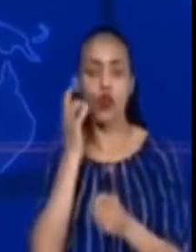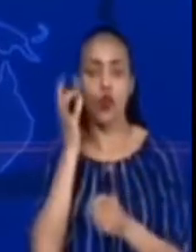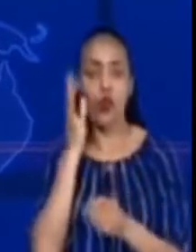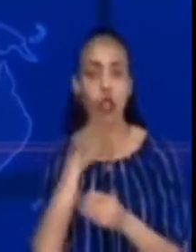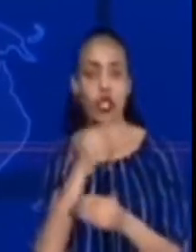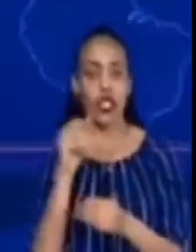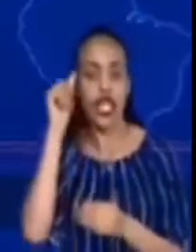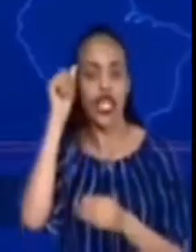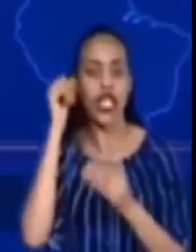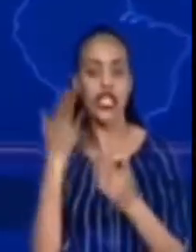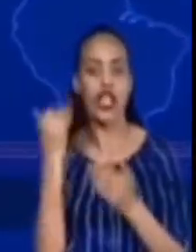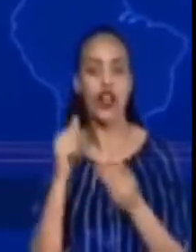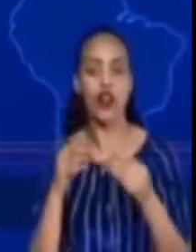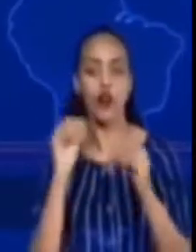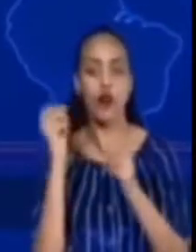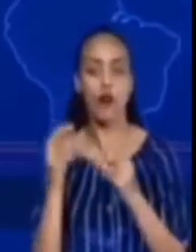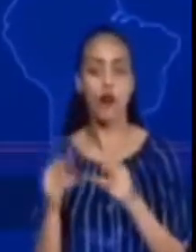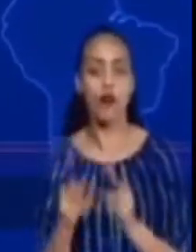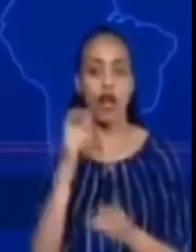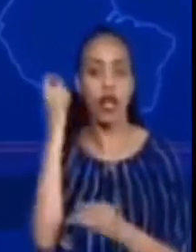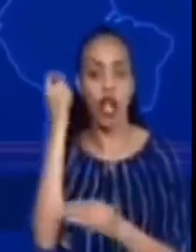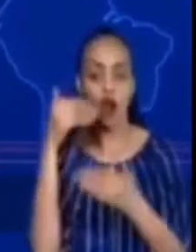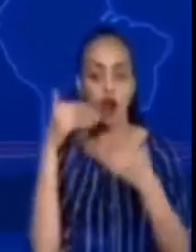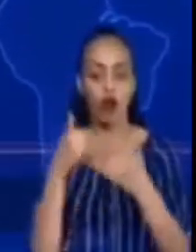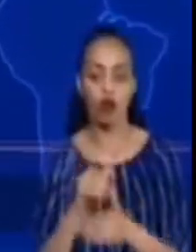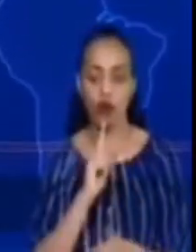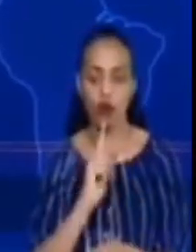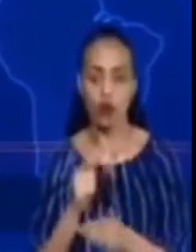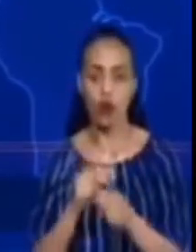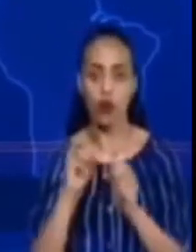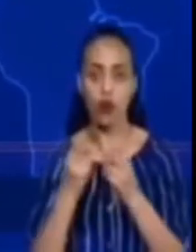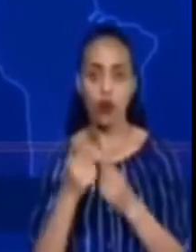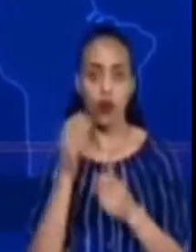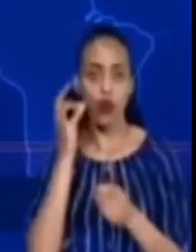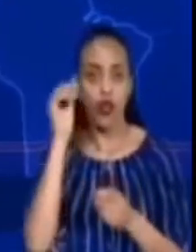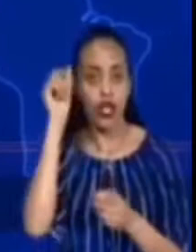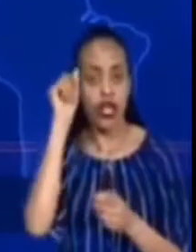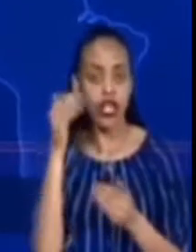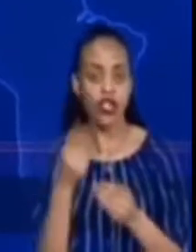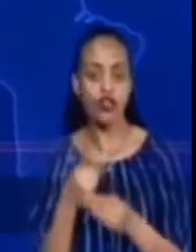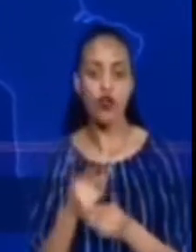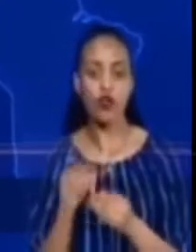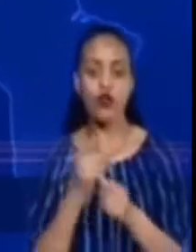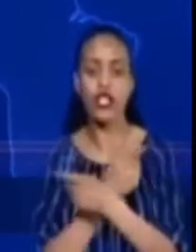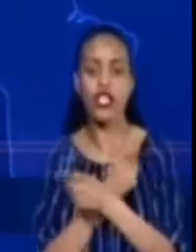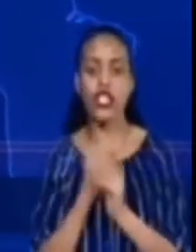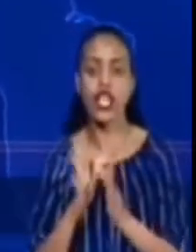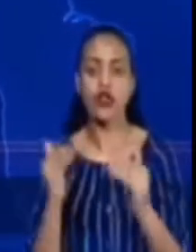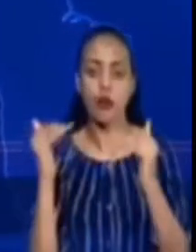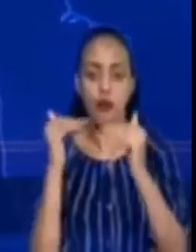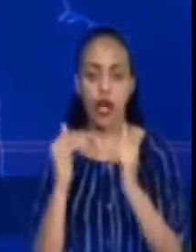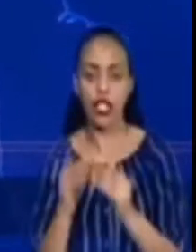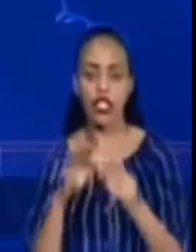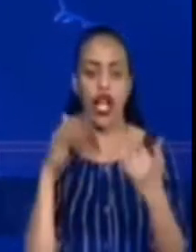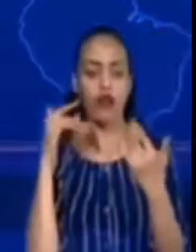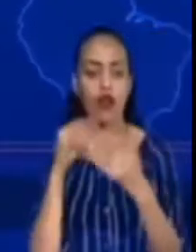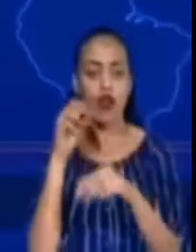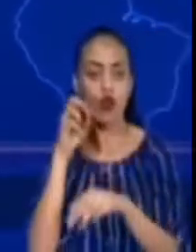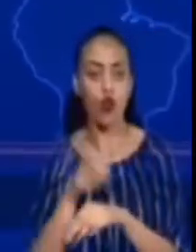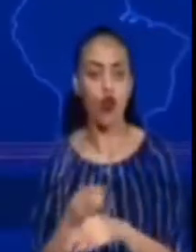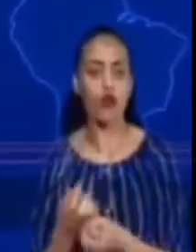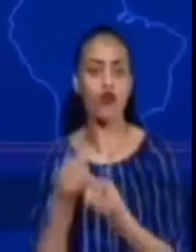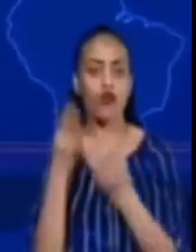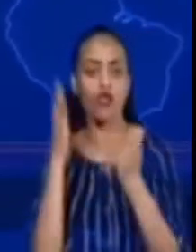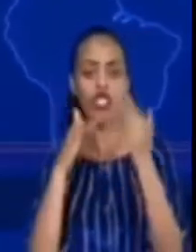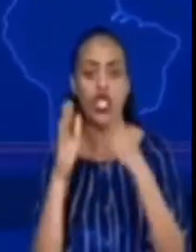አንተ ሰውዬ ጥሩ አይደለም እኔ መከርኩ ዮኒ ማኛ ከዚህ በኋላ እርሶ እኔ ስኳር